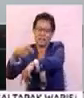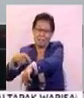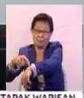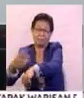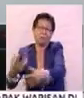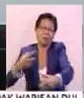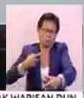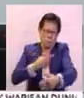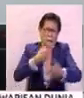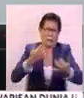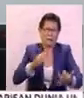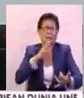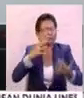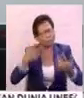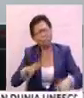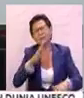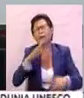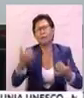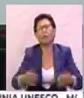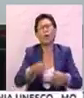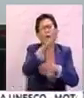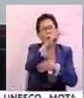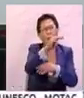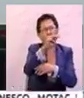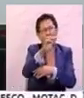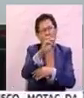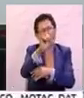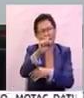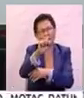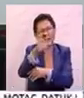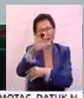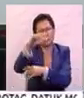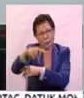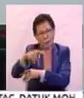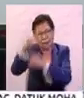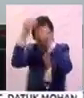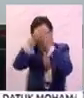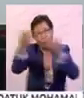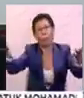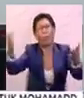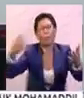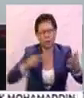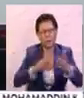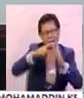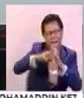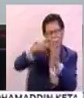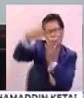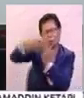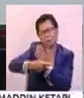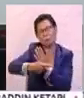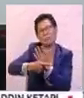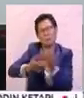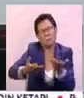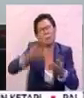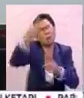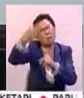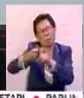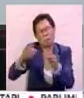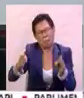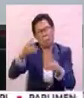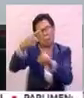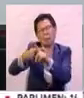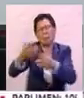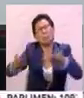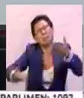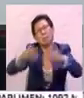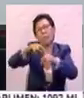I've said, we have now come up with the NFCP, and I'll be making an announcement, and we'll be embarking on a program on that perhaps in a month,